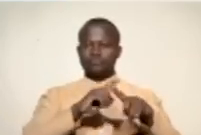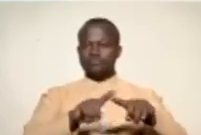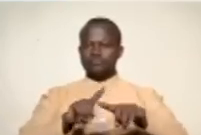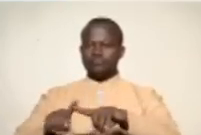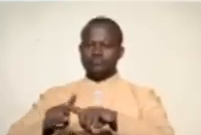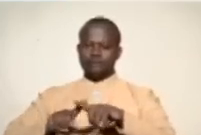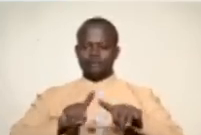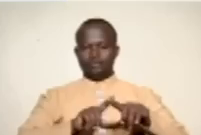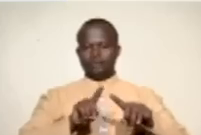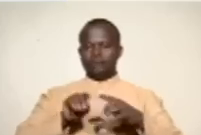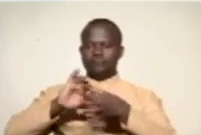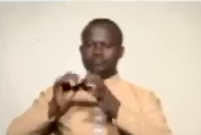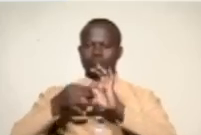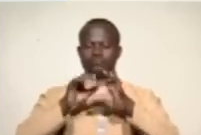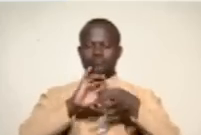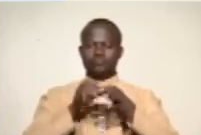zitandukanye,